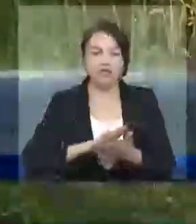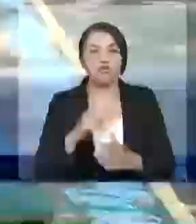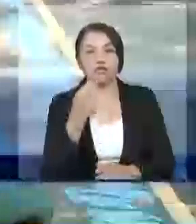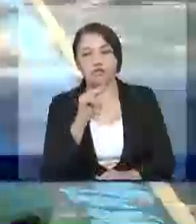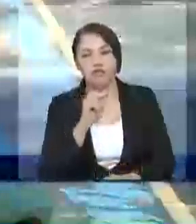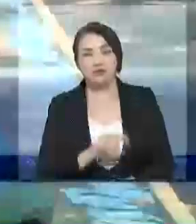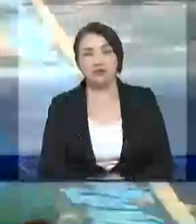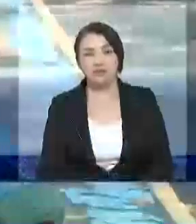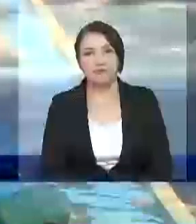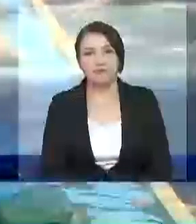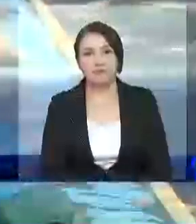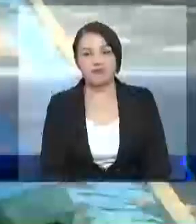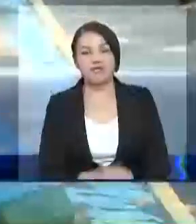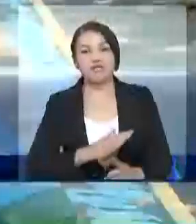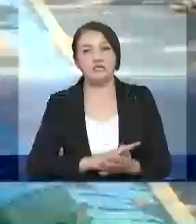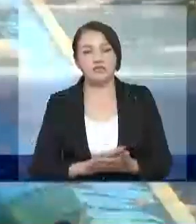четвергов.